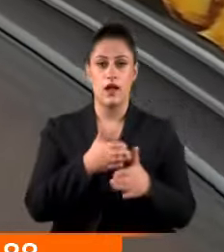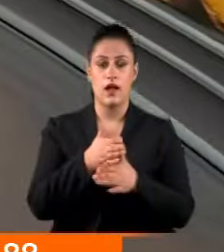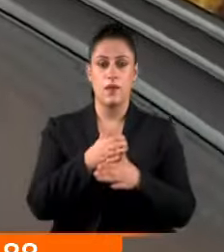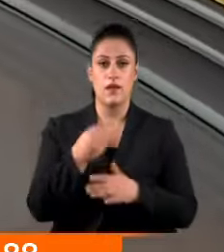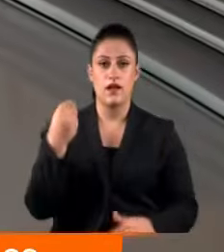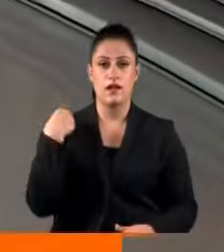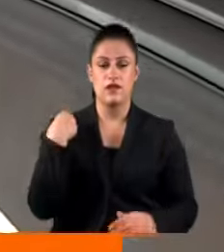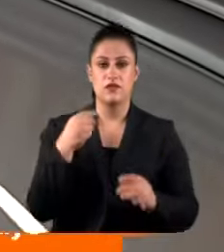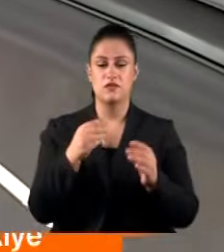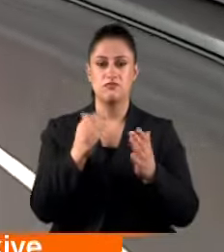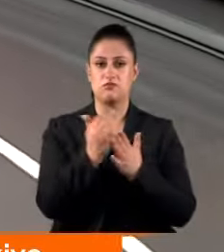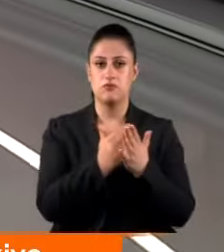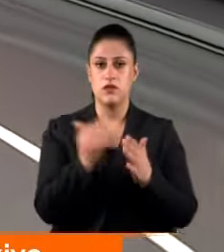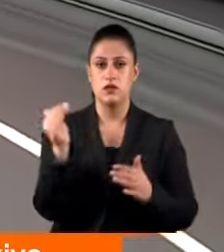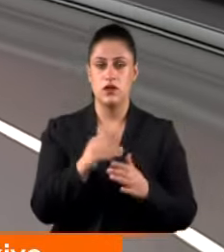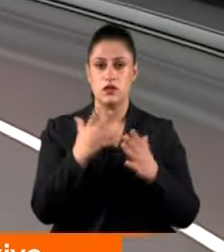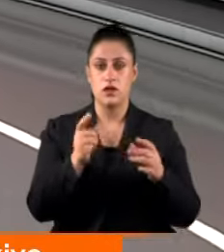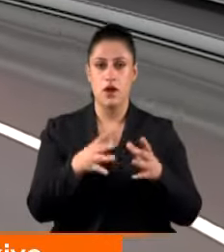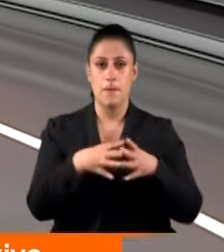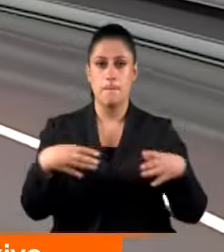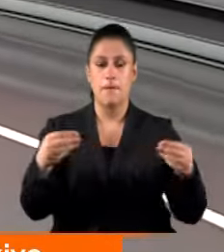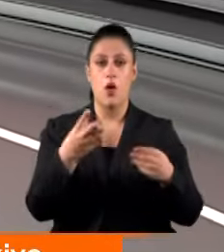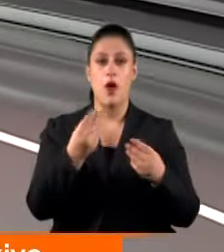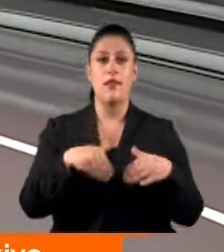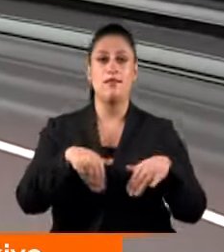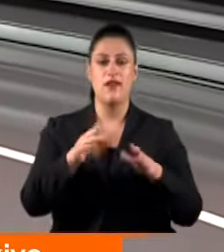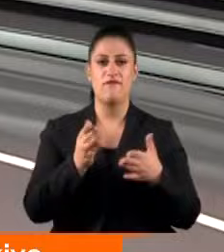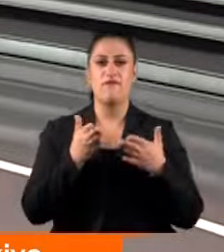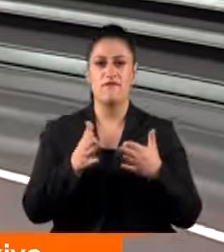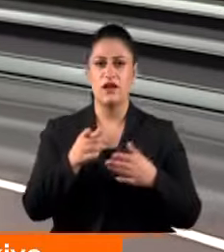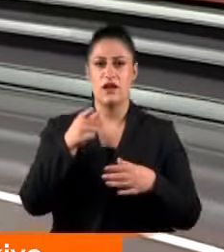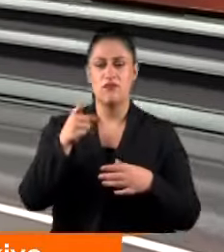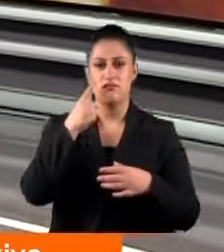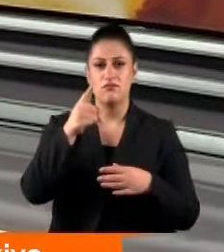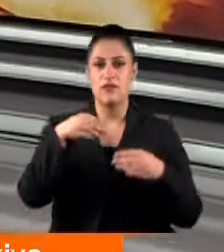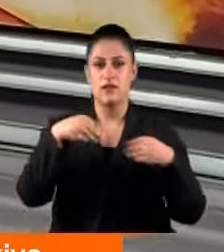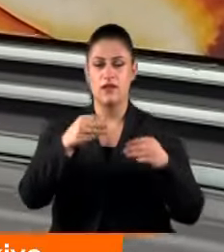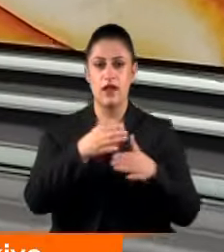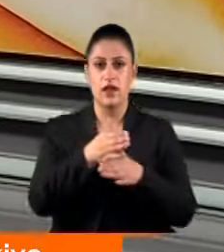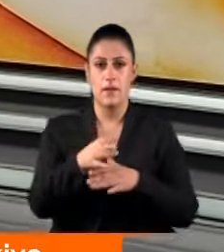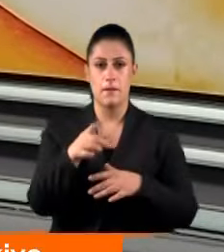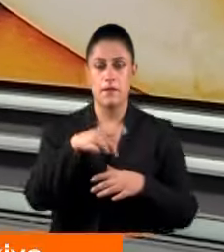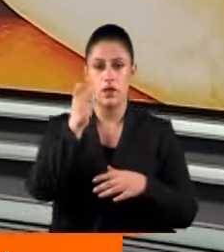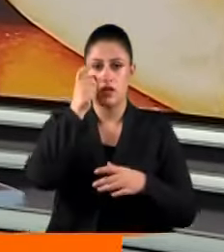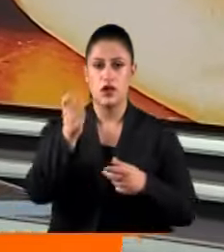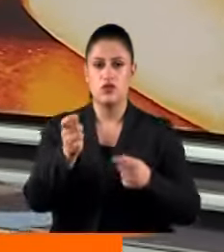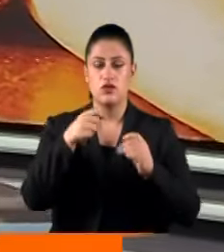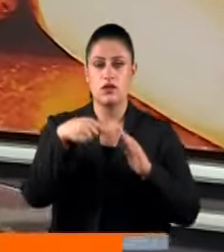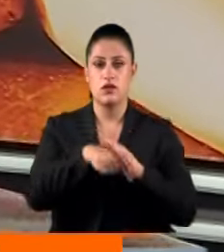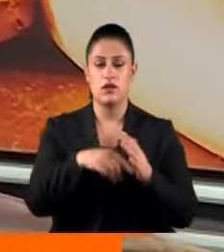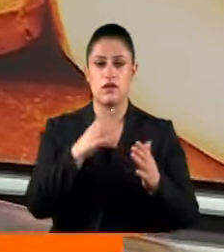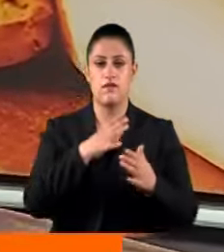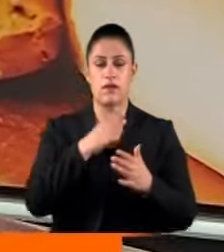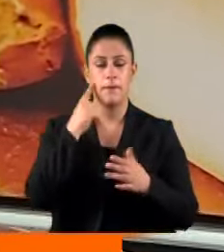Ekmeğe yeni standartlar getirildi. Ambalajlı olanlar değil ama fırınlarda dumanı üstünde satılan ekmeklerle ilgili dikkat çeken ayrıntılar